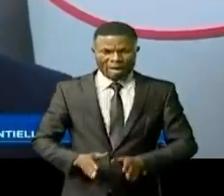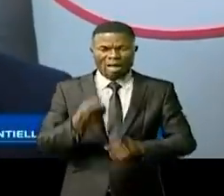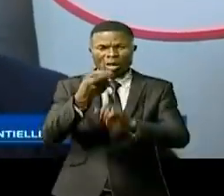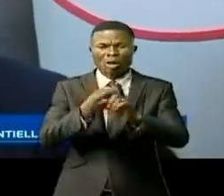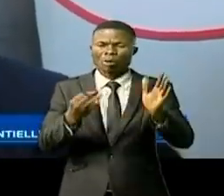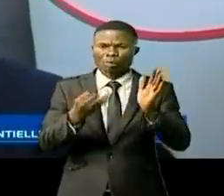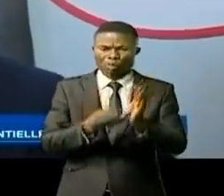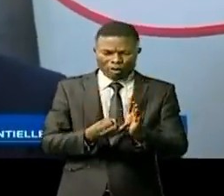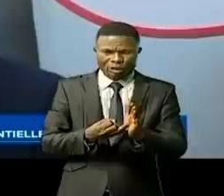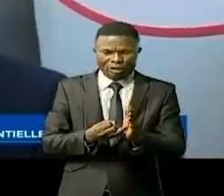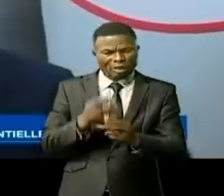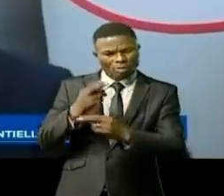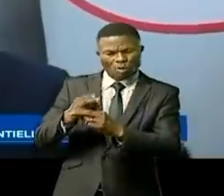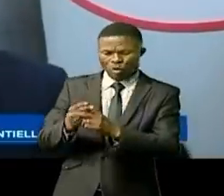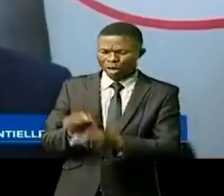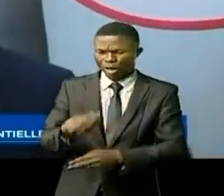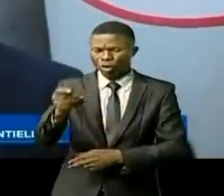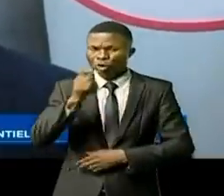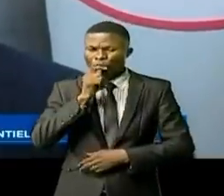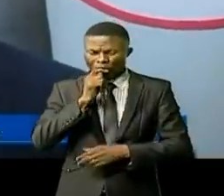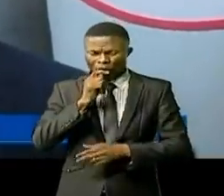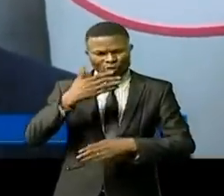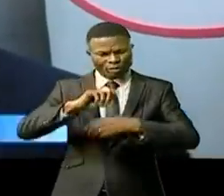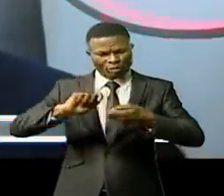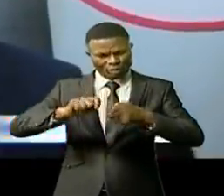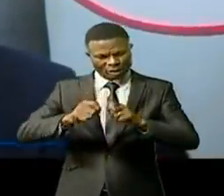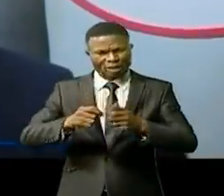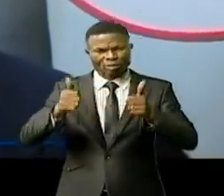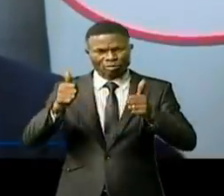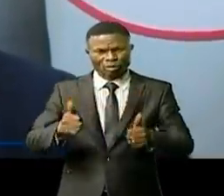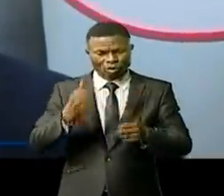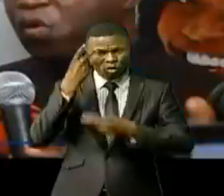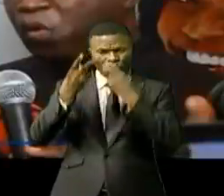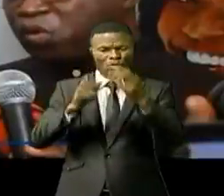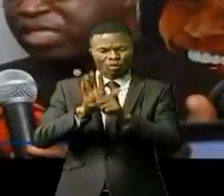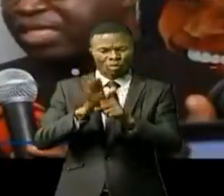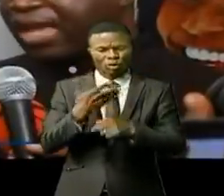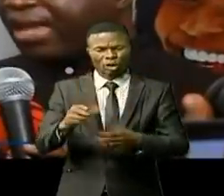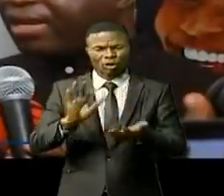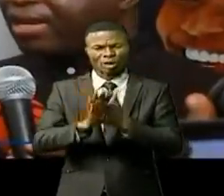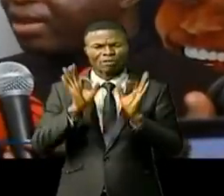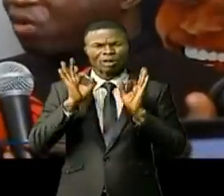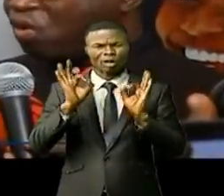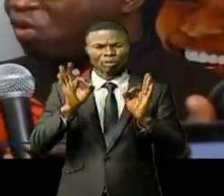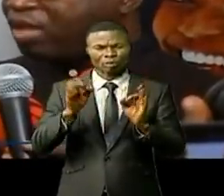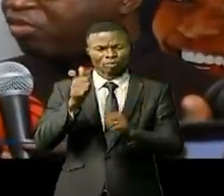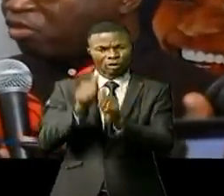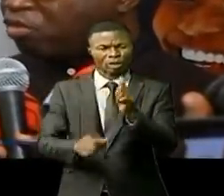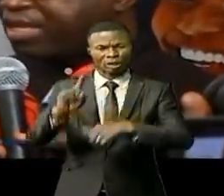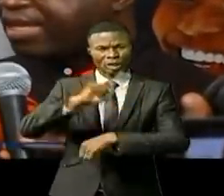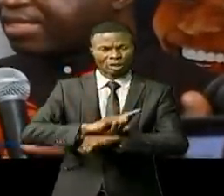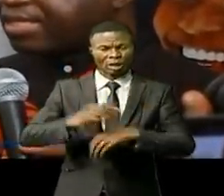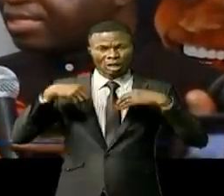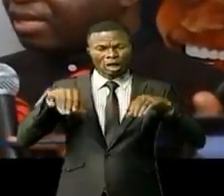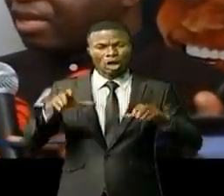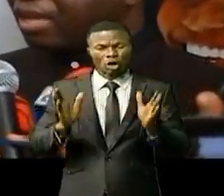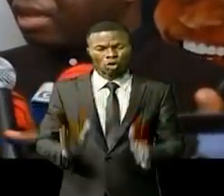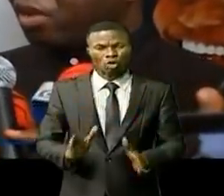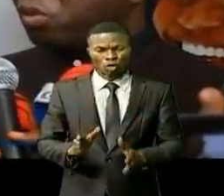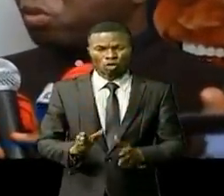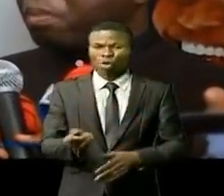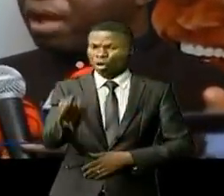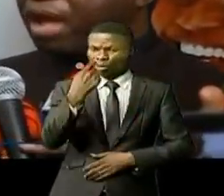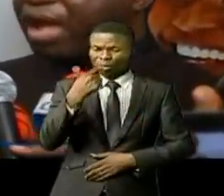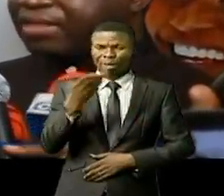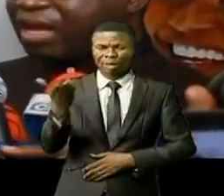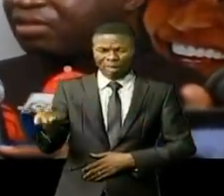bien réparées. Sincèrement, mon sentiment après avoir visité, c'est beaucoup de fierté. Au quotidien, les Congolais sont soignés ici et